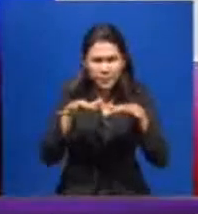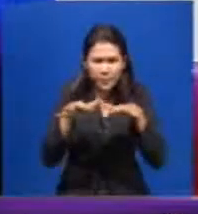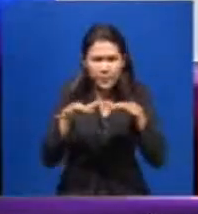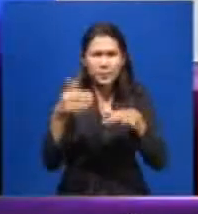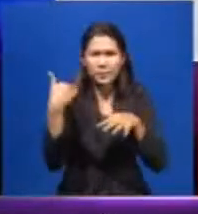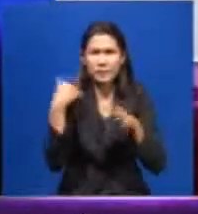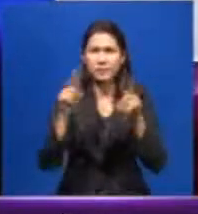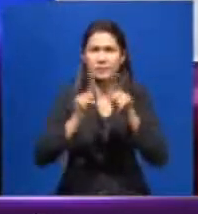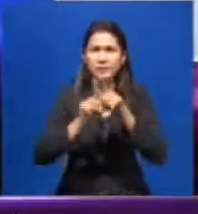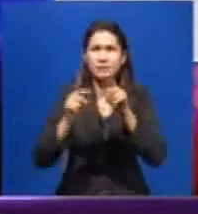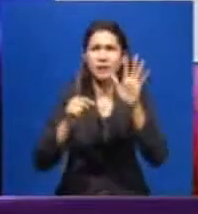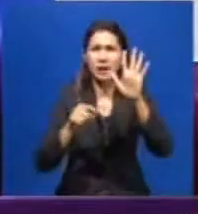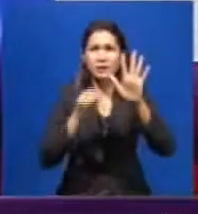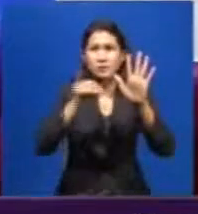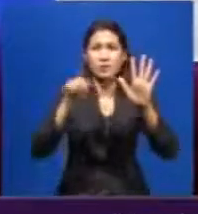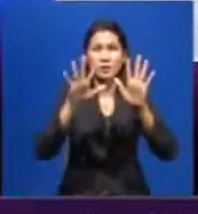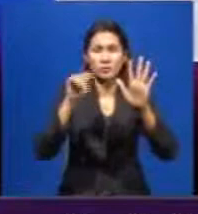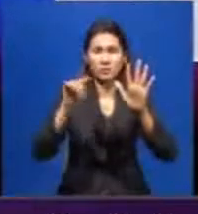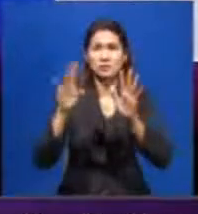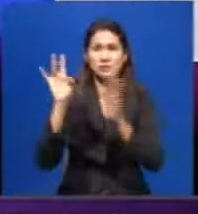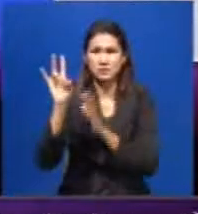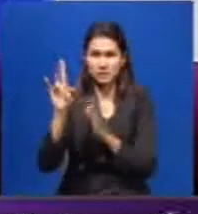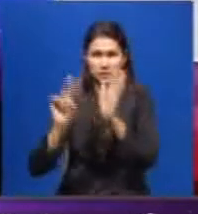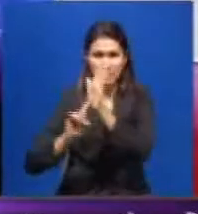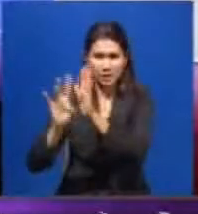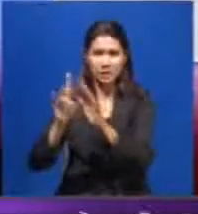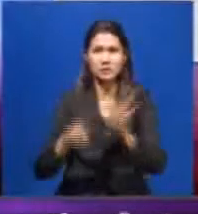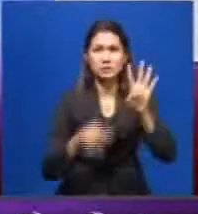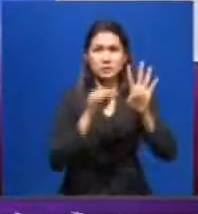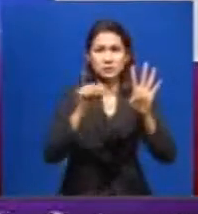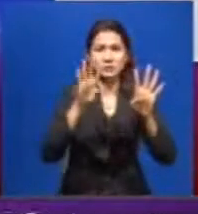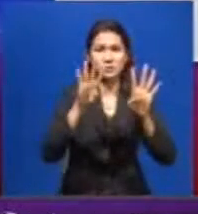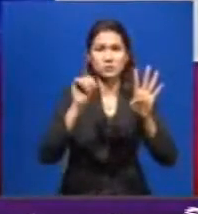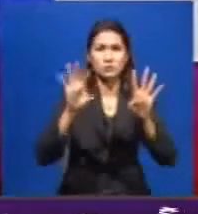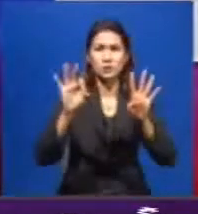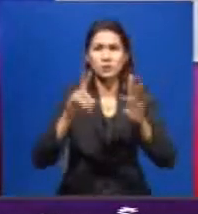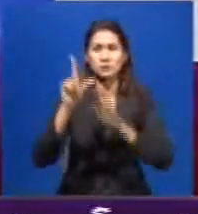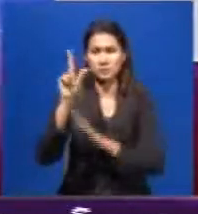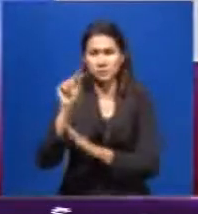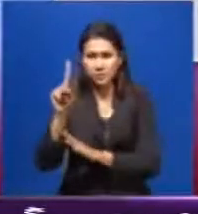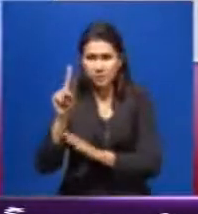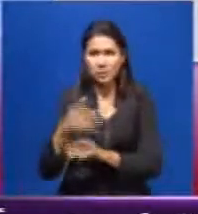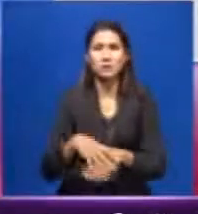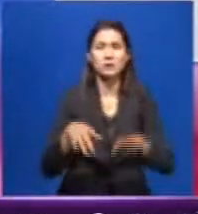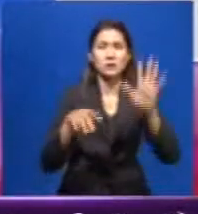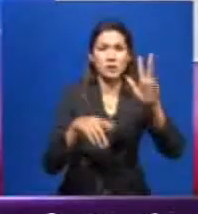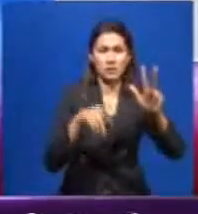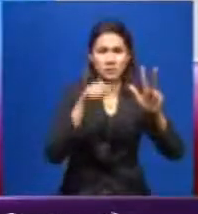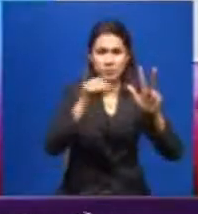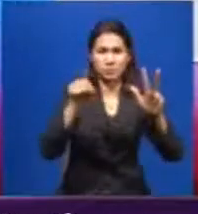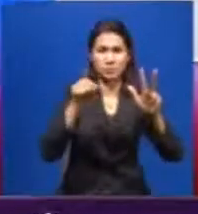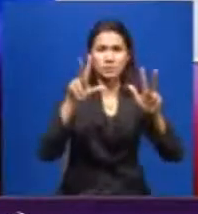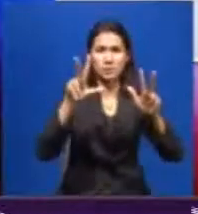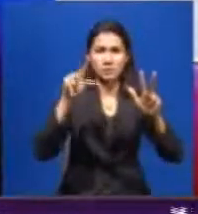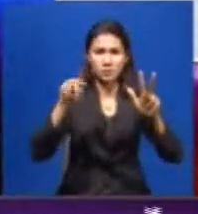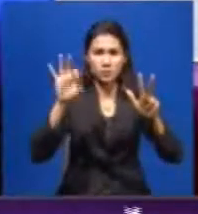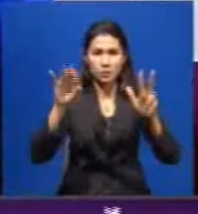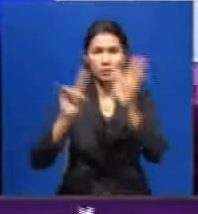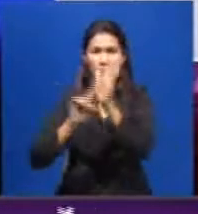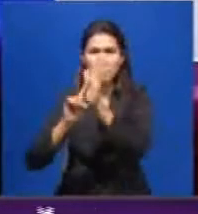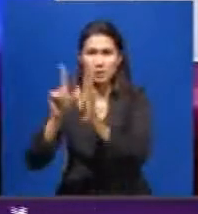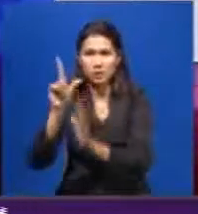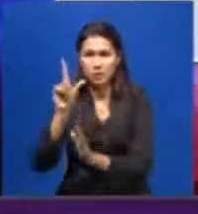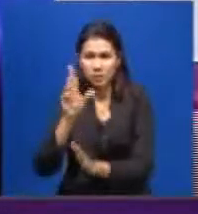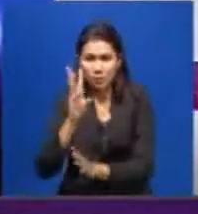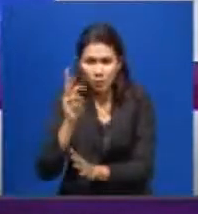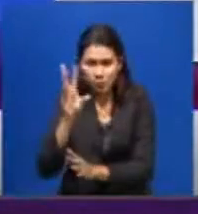reter 7ครั้งขนาด4-4.9 rector 21ครั้งขนาด 3-3.9ริกเตอร์ 66ครั้งขนาดน้อยกว่า 3